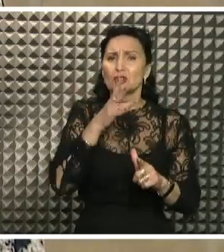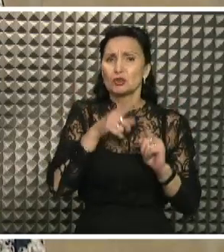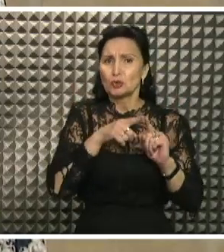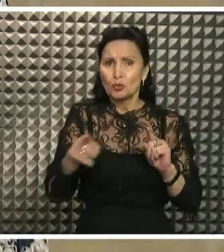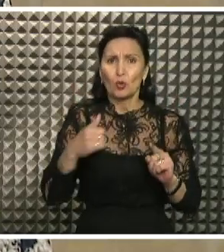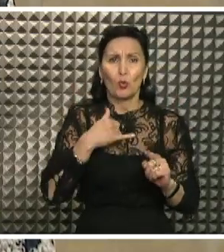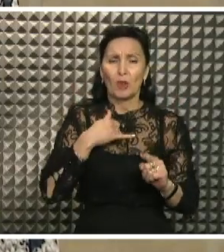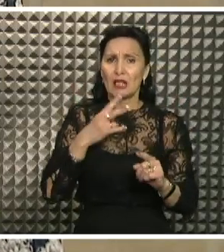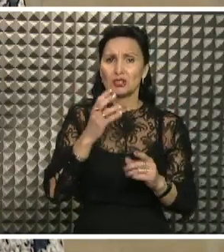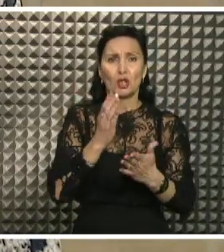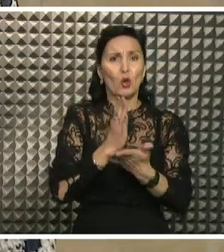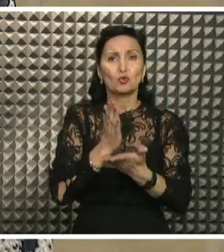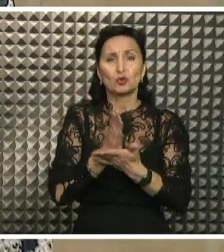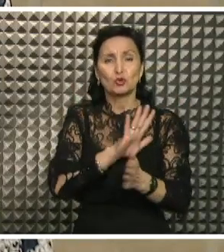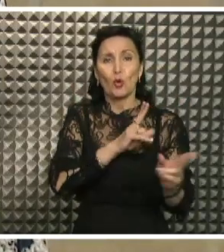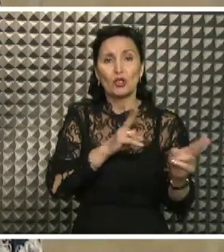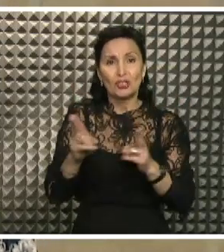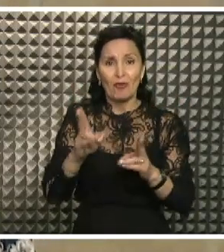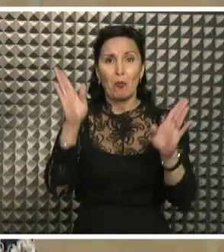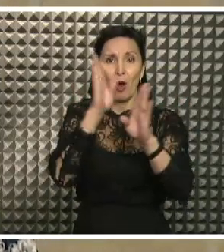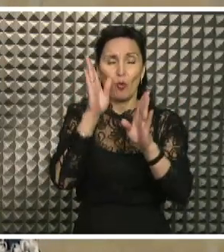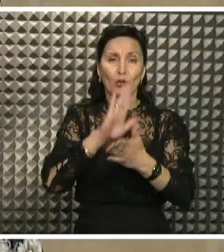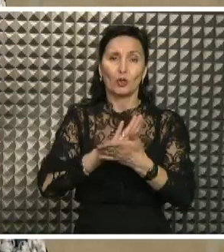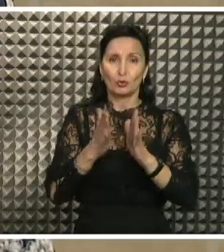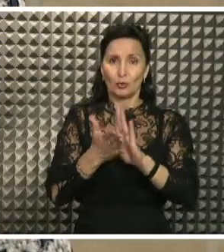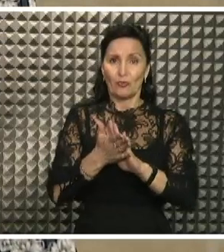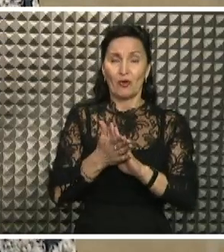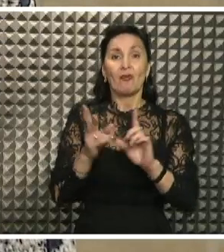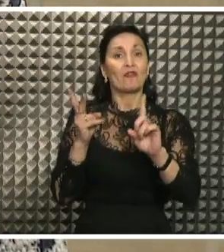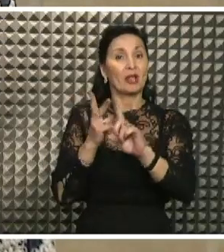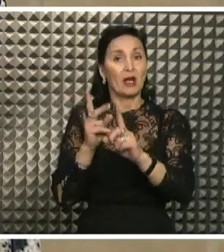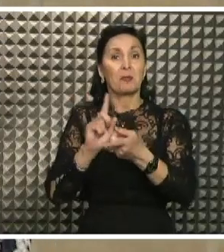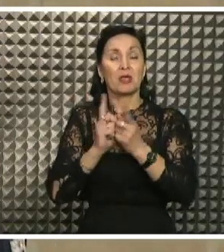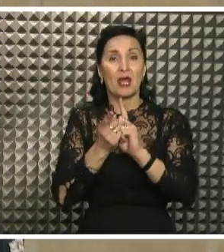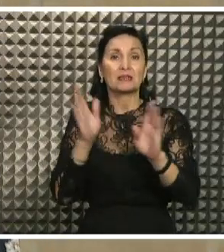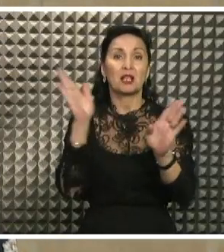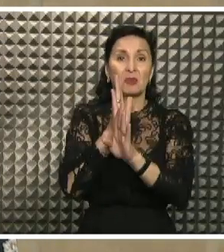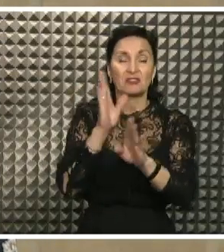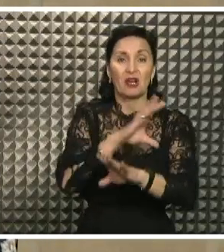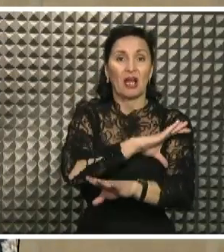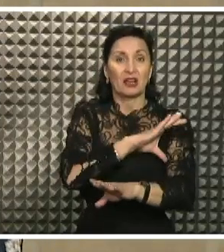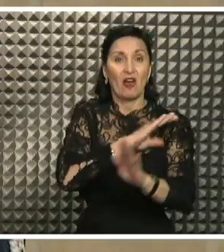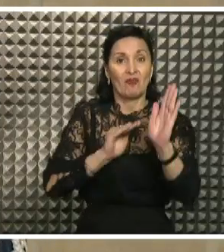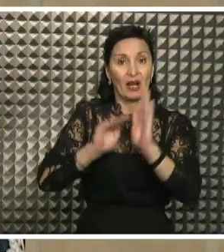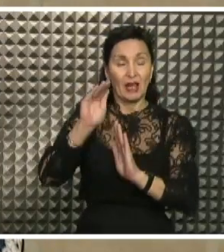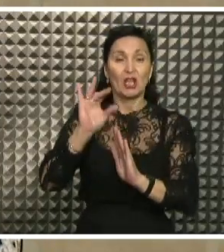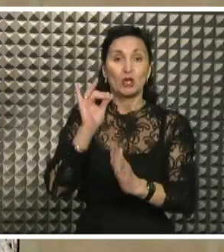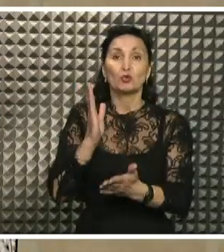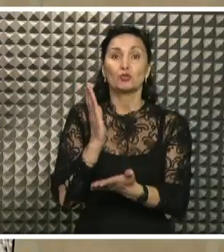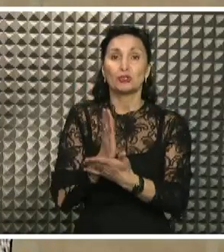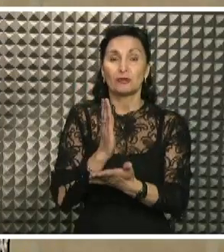у нас неустойчивые погодные условия. Во-вторых, меняется атмосферное давление. В-третьих,